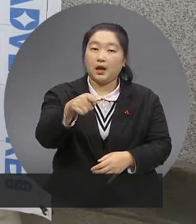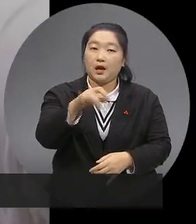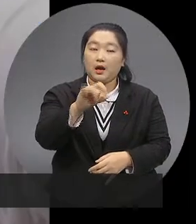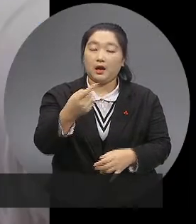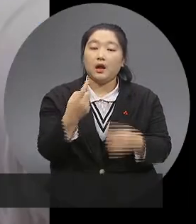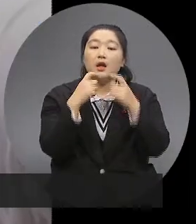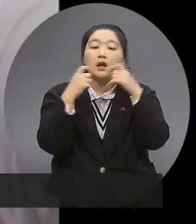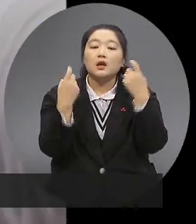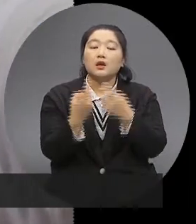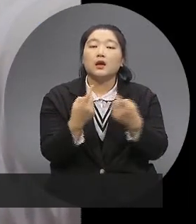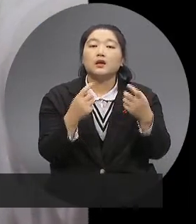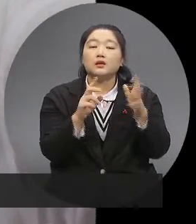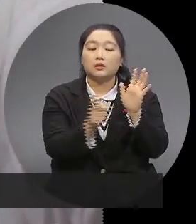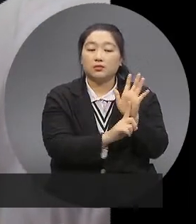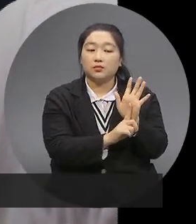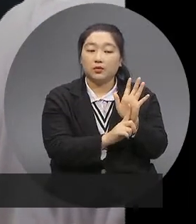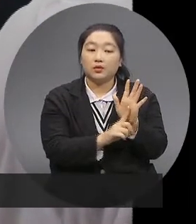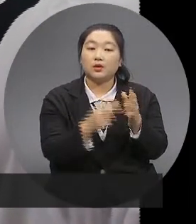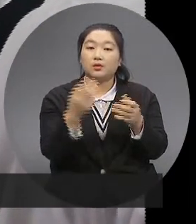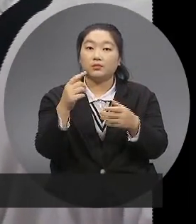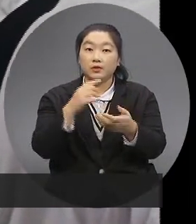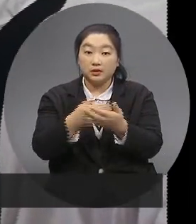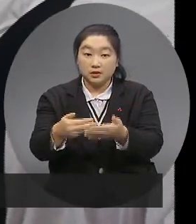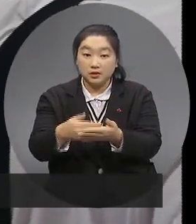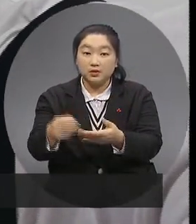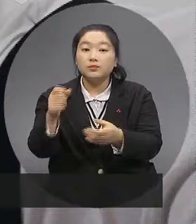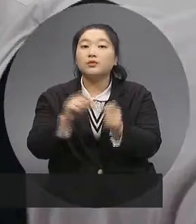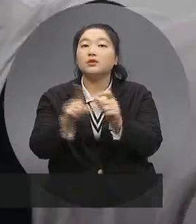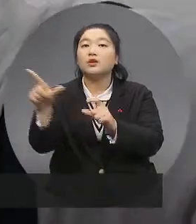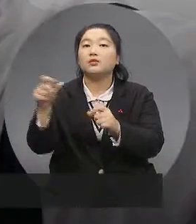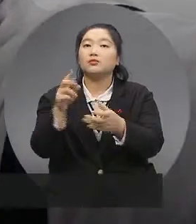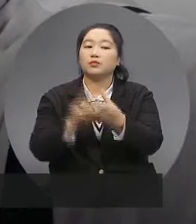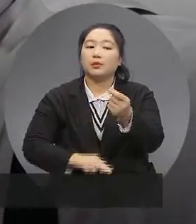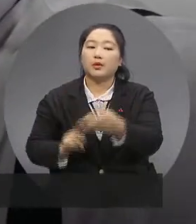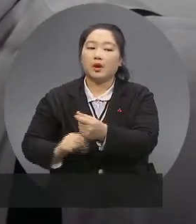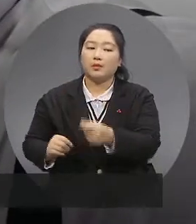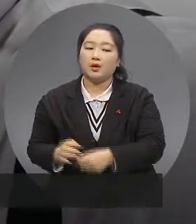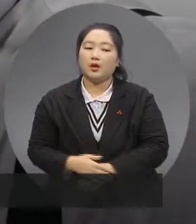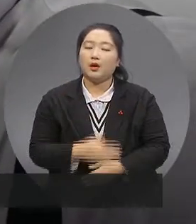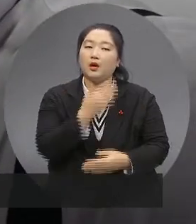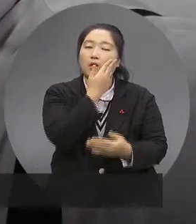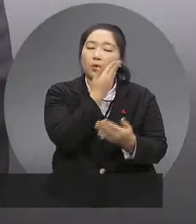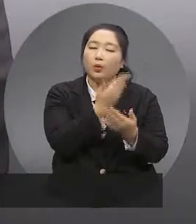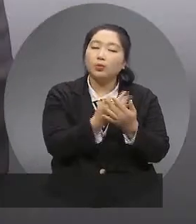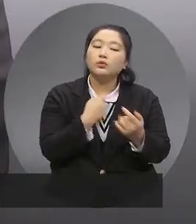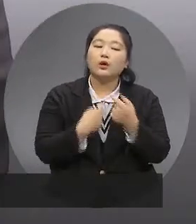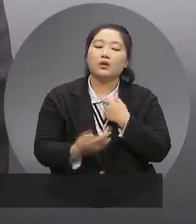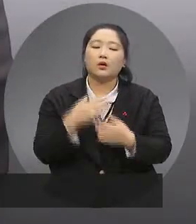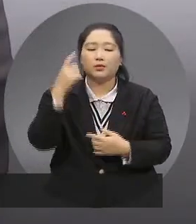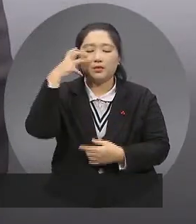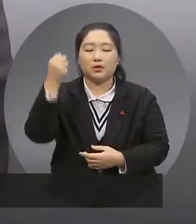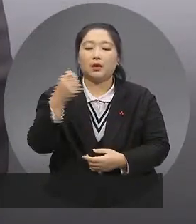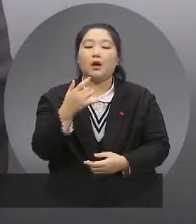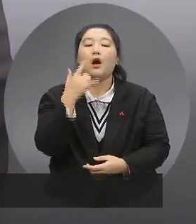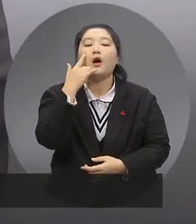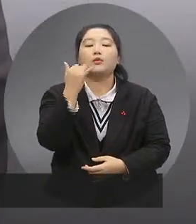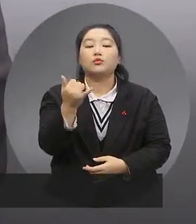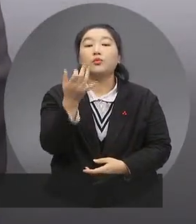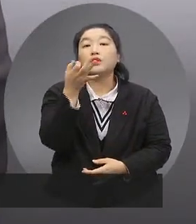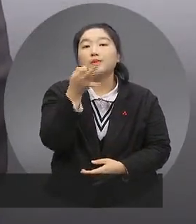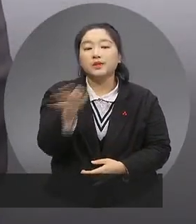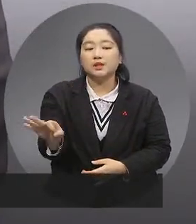열었고 작품도 대부분 판매됐습니다. 아주 소중한 경험이라고 생각합니다. 일단 부모님 인정을